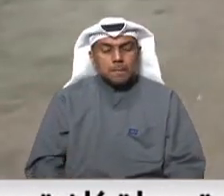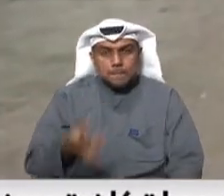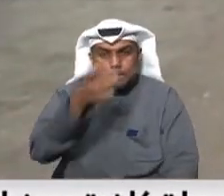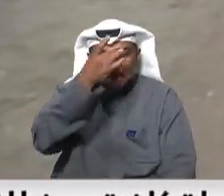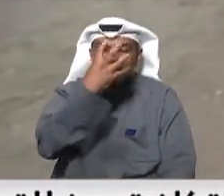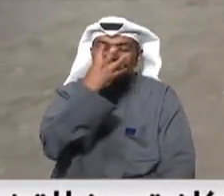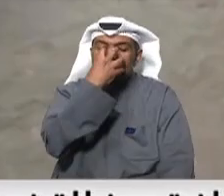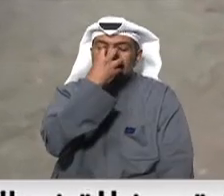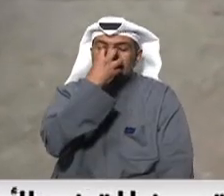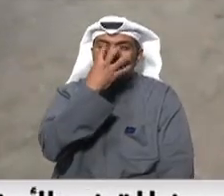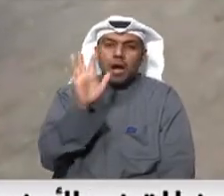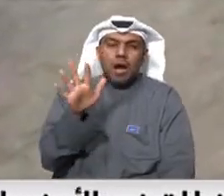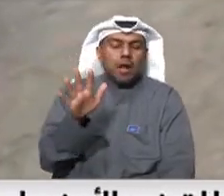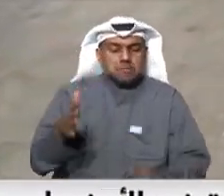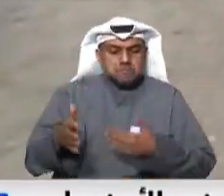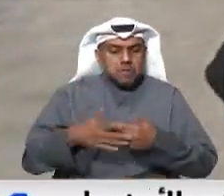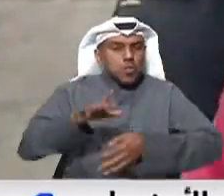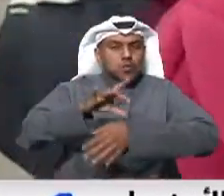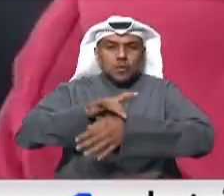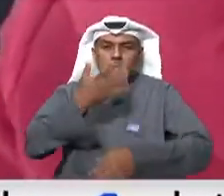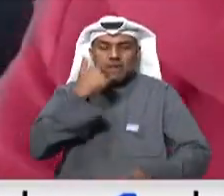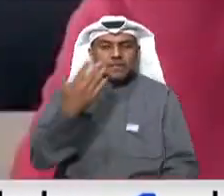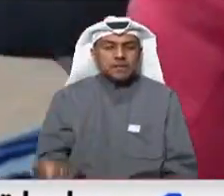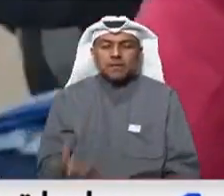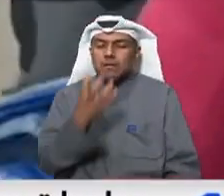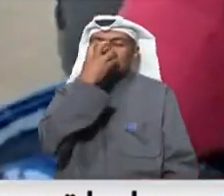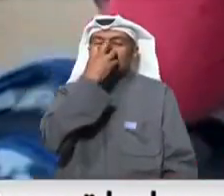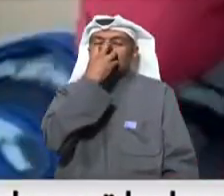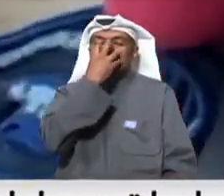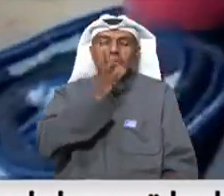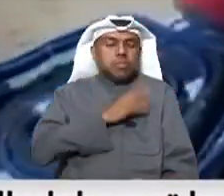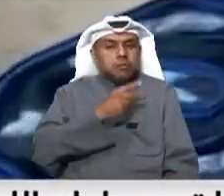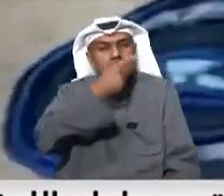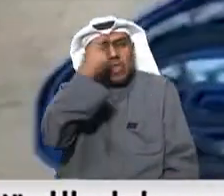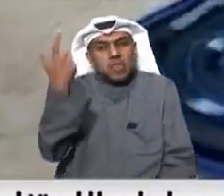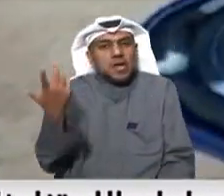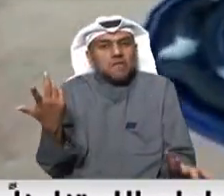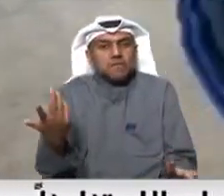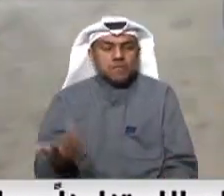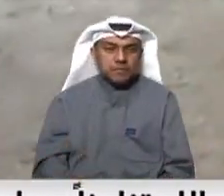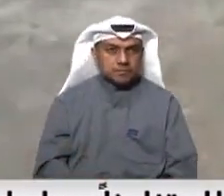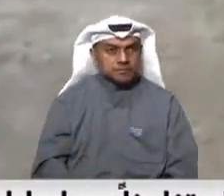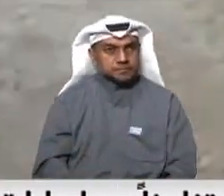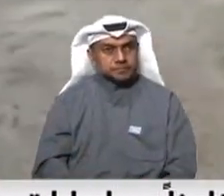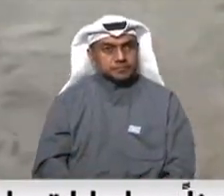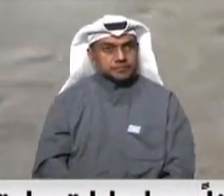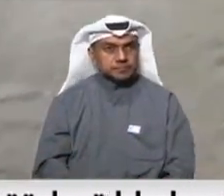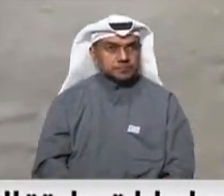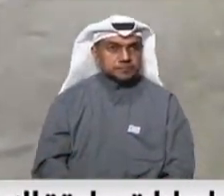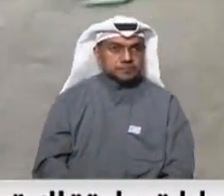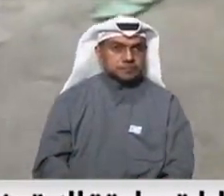المركزة دون طواقم طبية، ما يعرض حياتهم لخطر مؤكد.